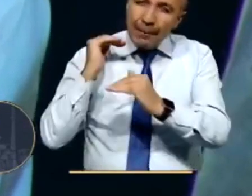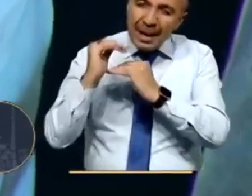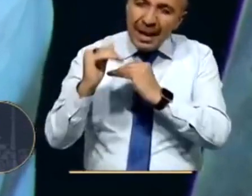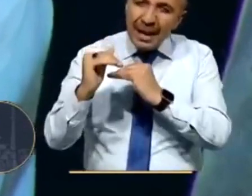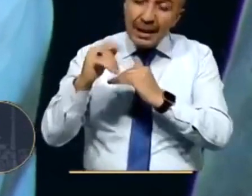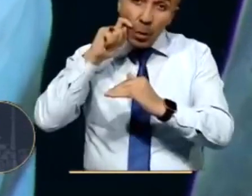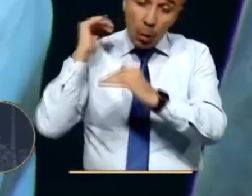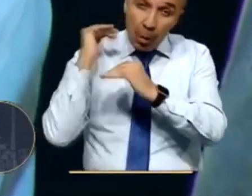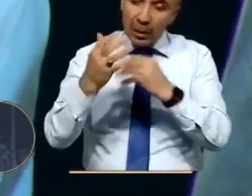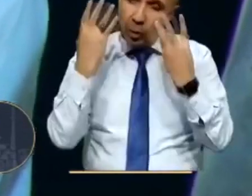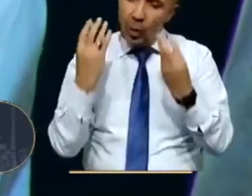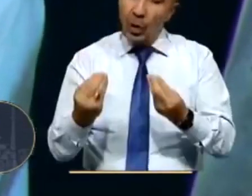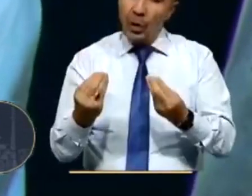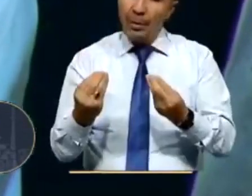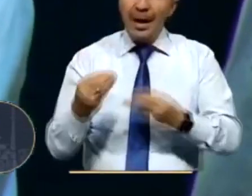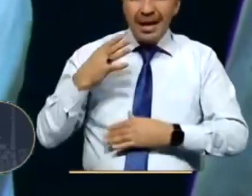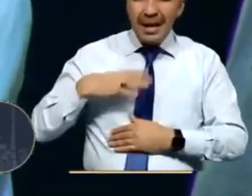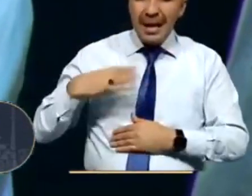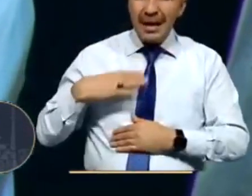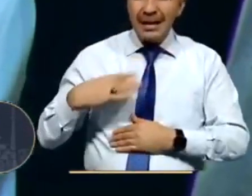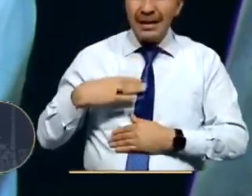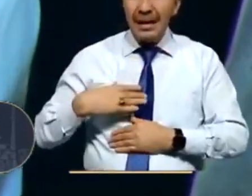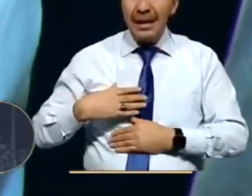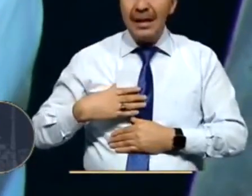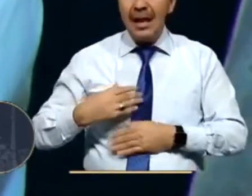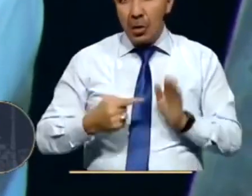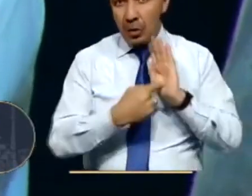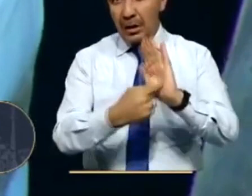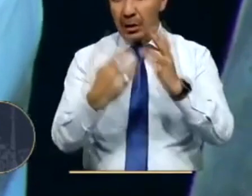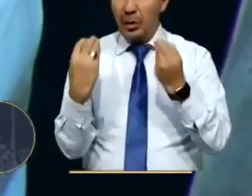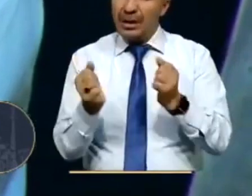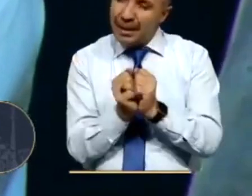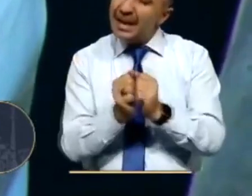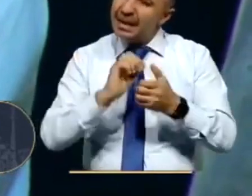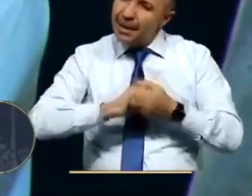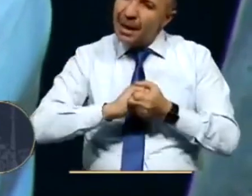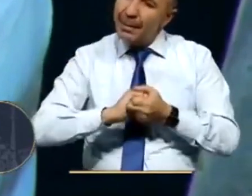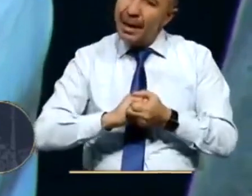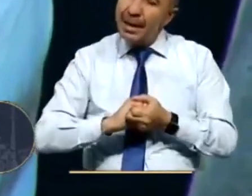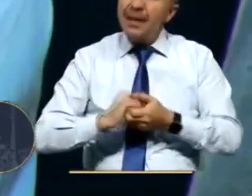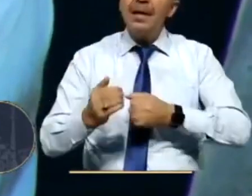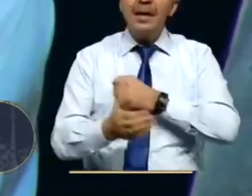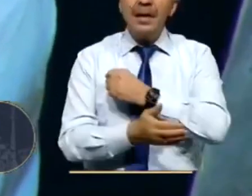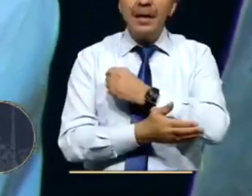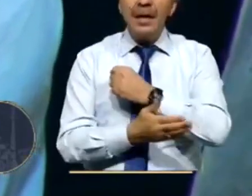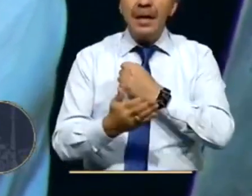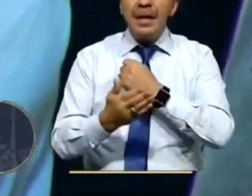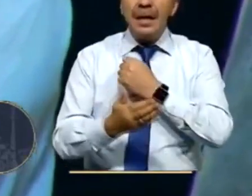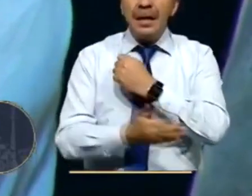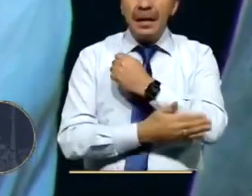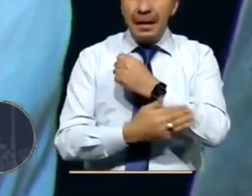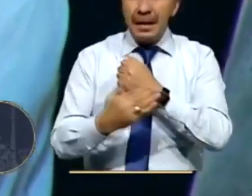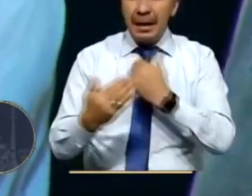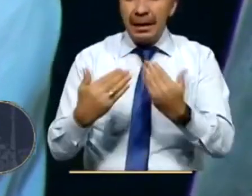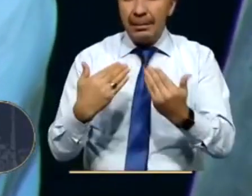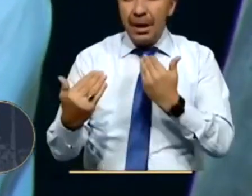irademizin tezahürü olarak birlik, beraberlik, yardımlaşma ve dayanışma